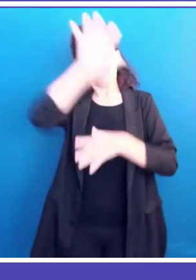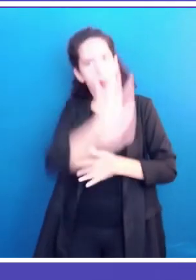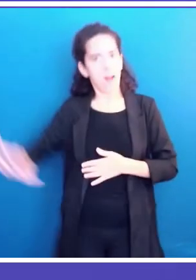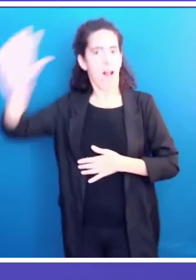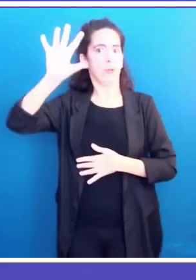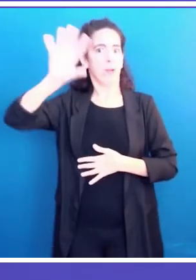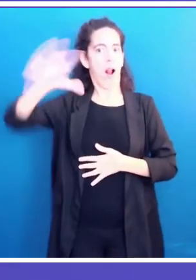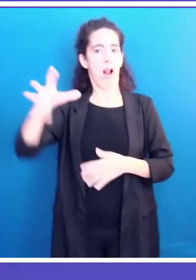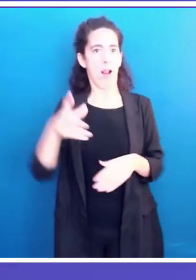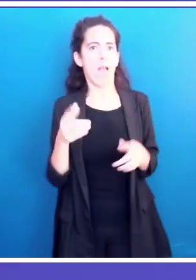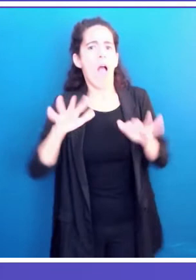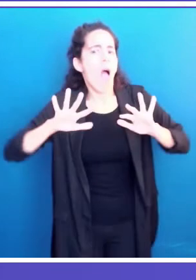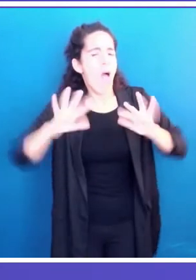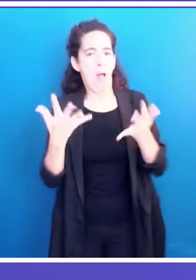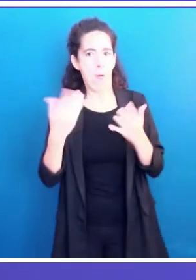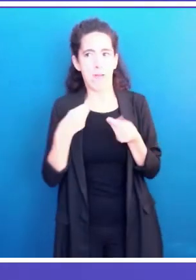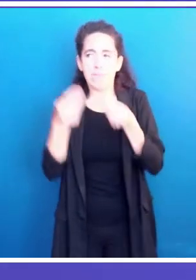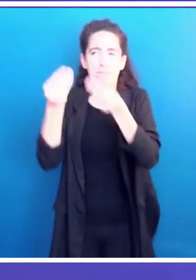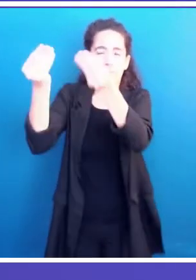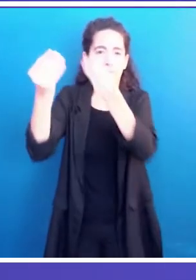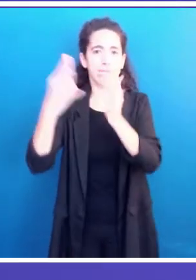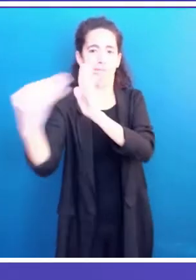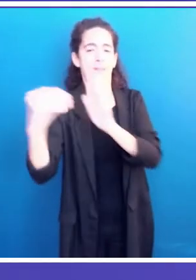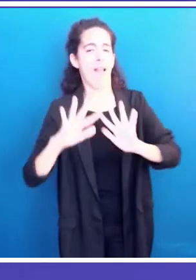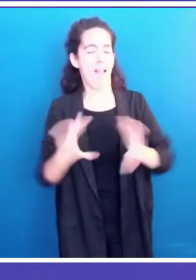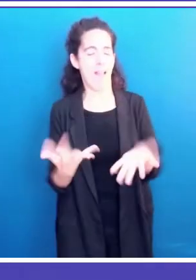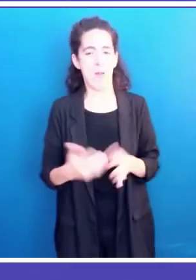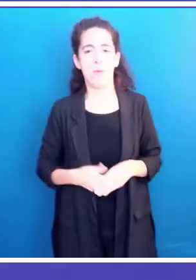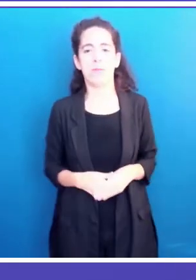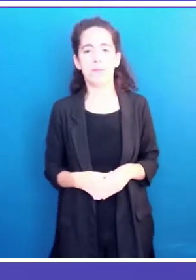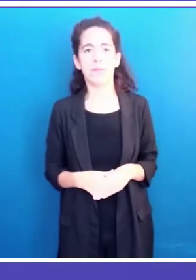سأبدأ إذن بالمتحدثة الأولى جمانة.